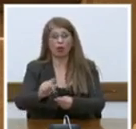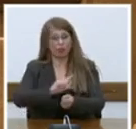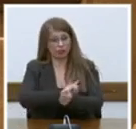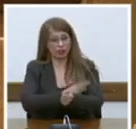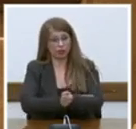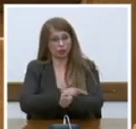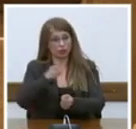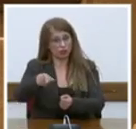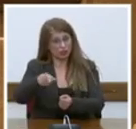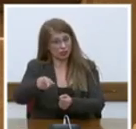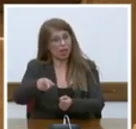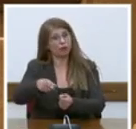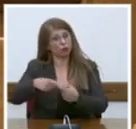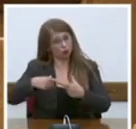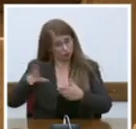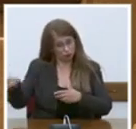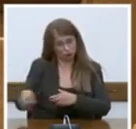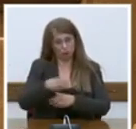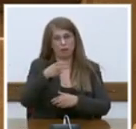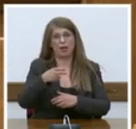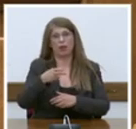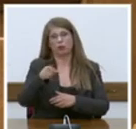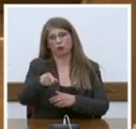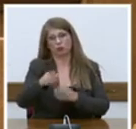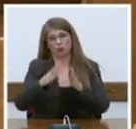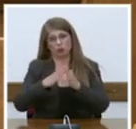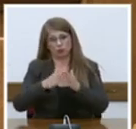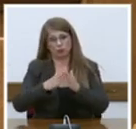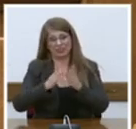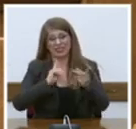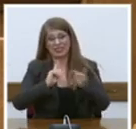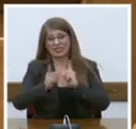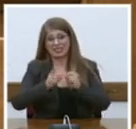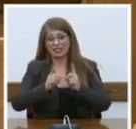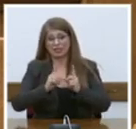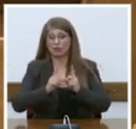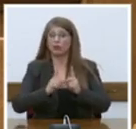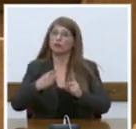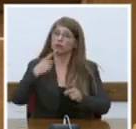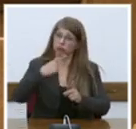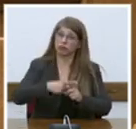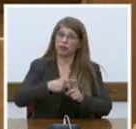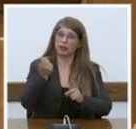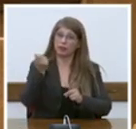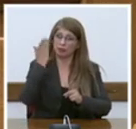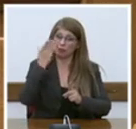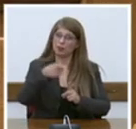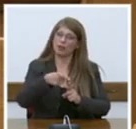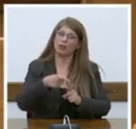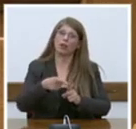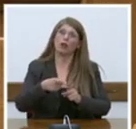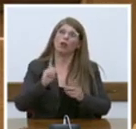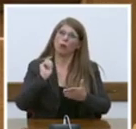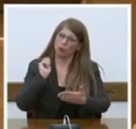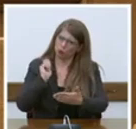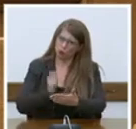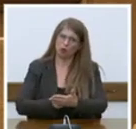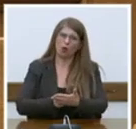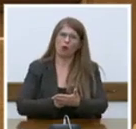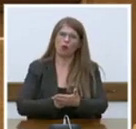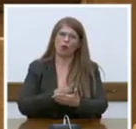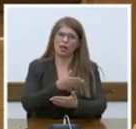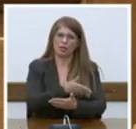να εξαγοράσει το δάνειό του στην συμφωνηθήσα προνομιακή τιμή στην οποία θα το